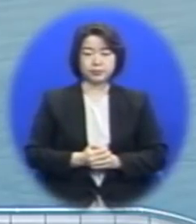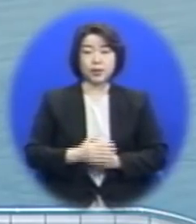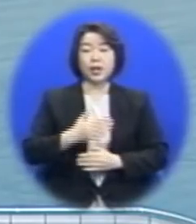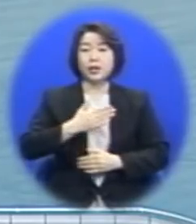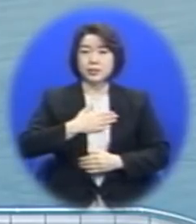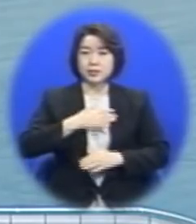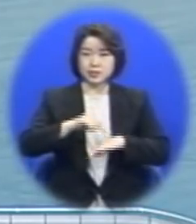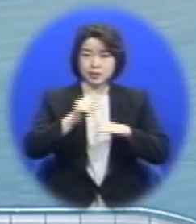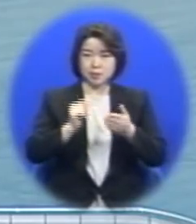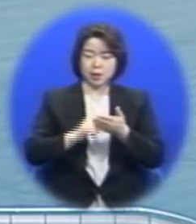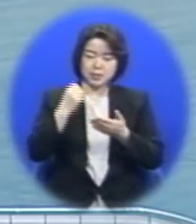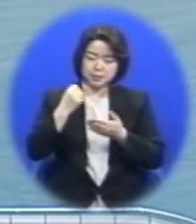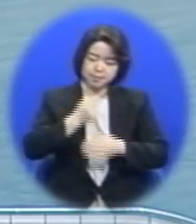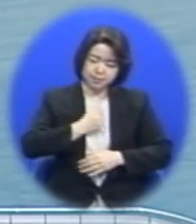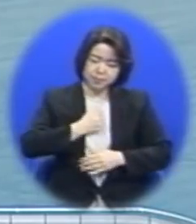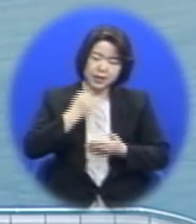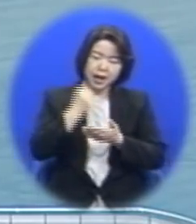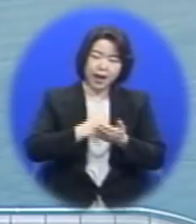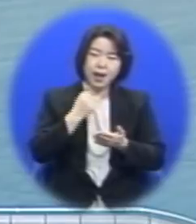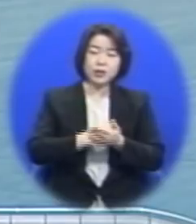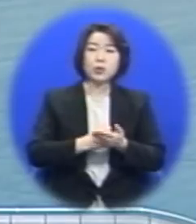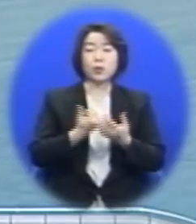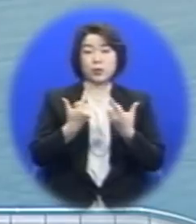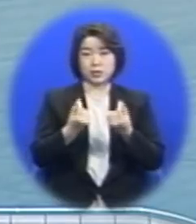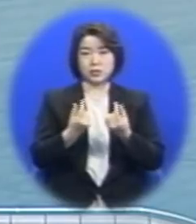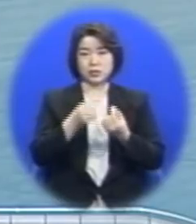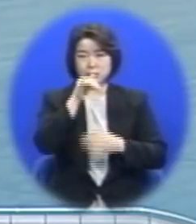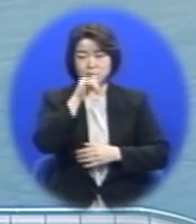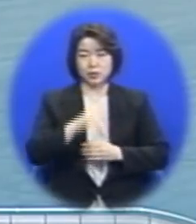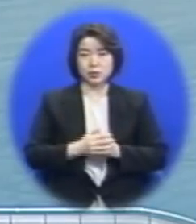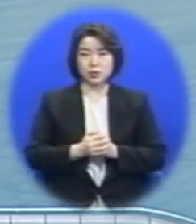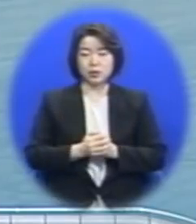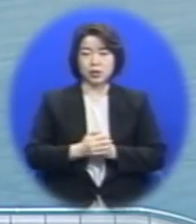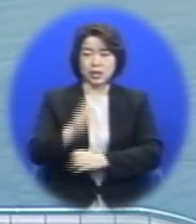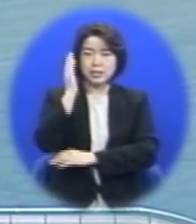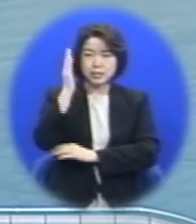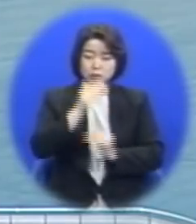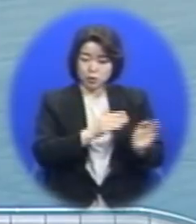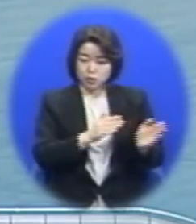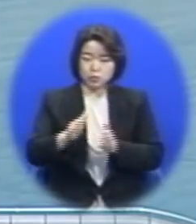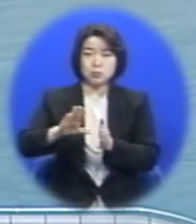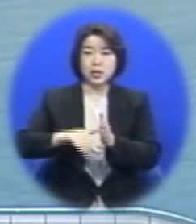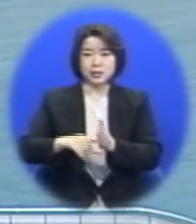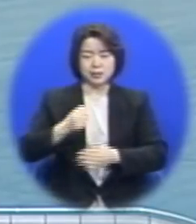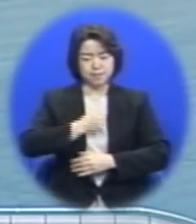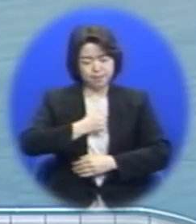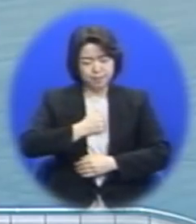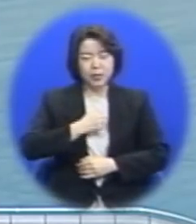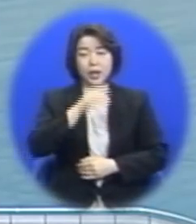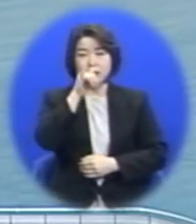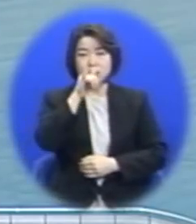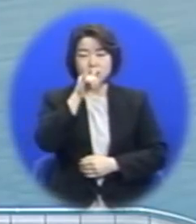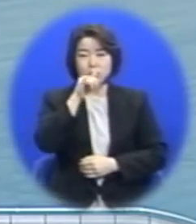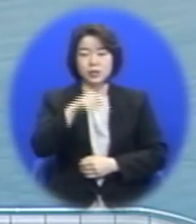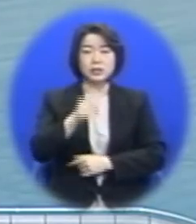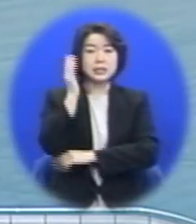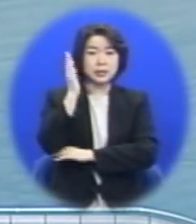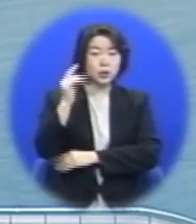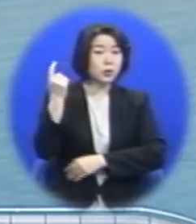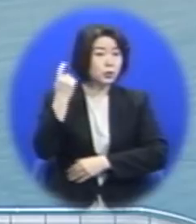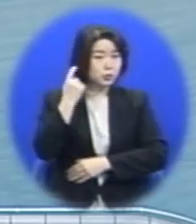제 마음에 애통함이 있었습니다. 설교를 준비하면서 마음에 애통함이 있었어요. 이 설교를